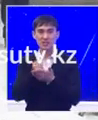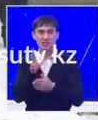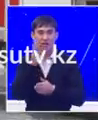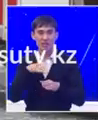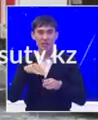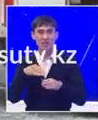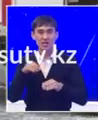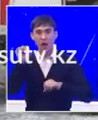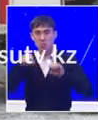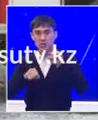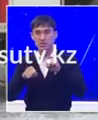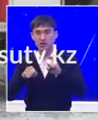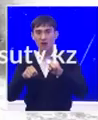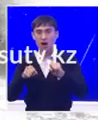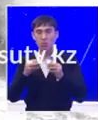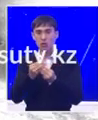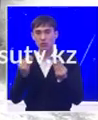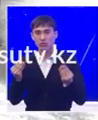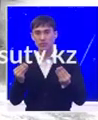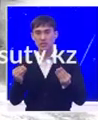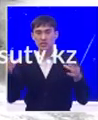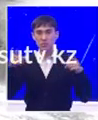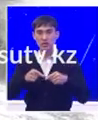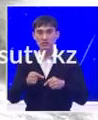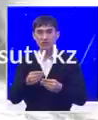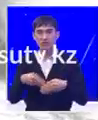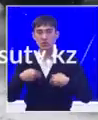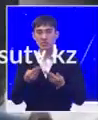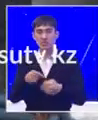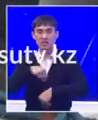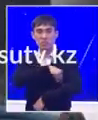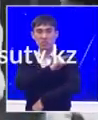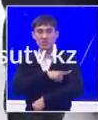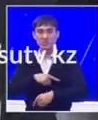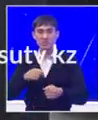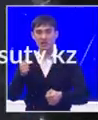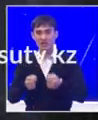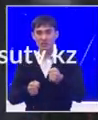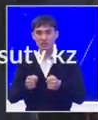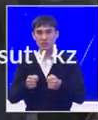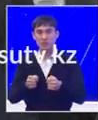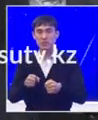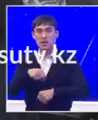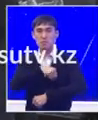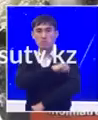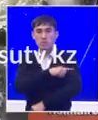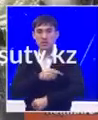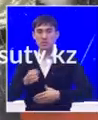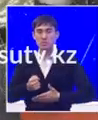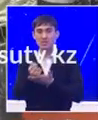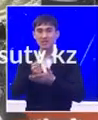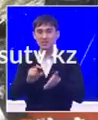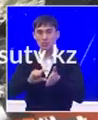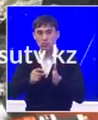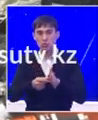и альпинистского оборудования. Взору собравшихся представили и медицинский автомобиль трассового медика спасательного пункта.